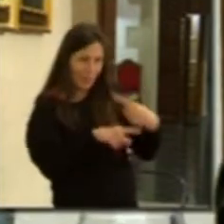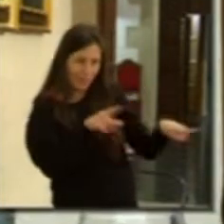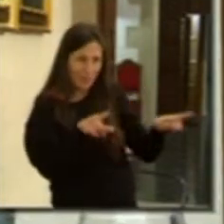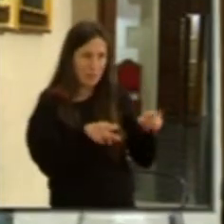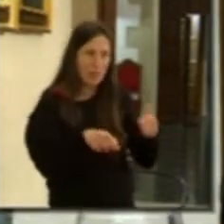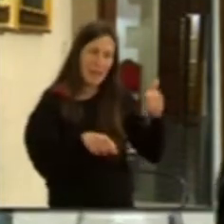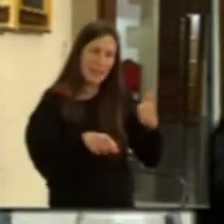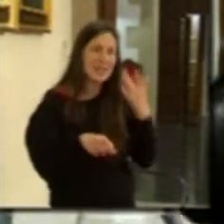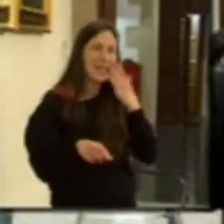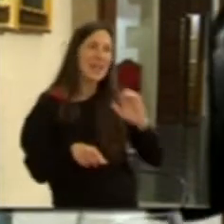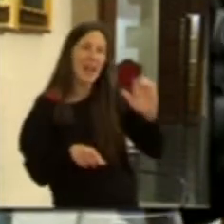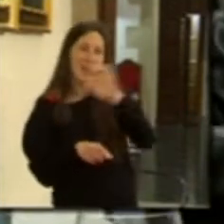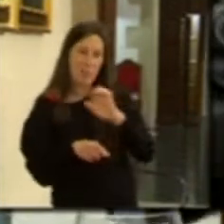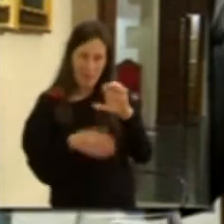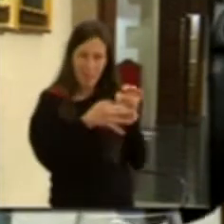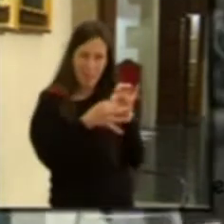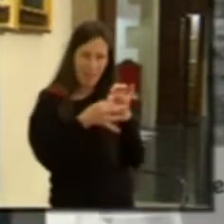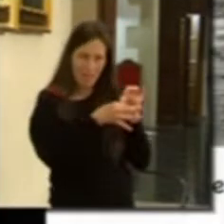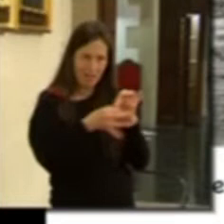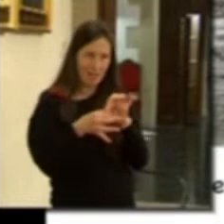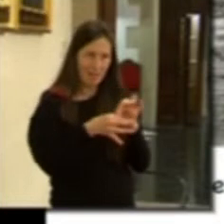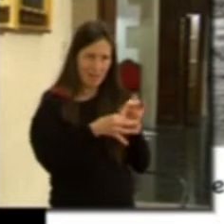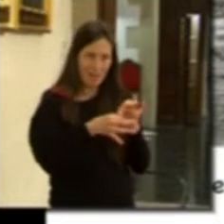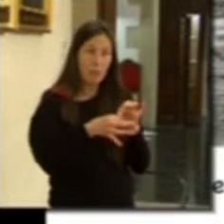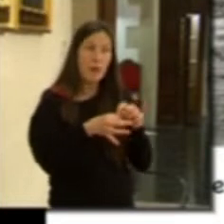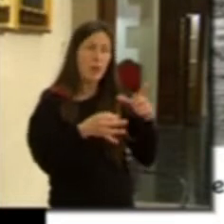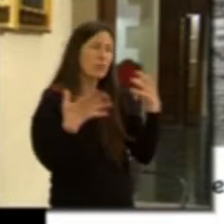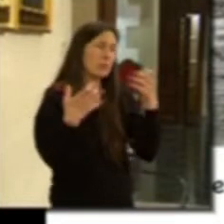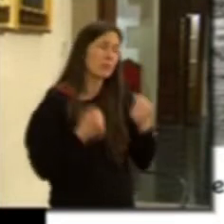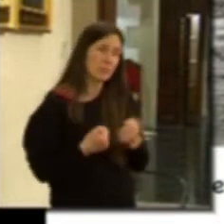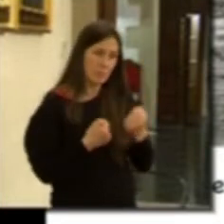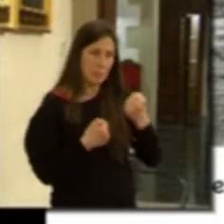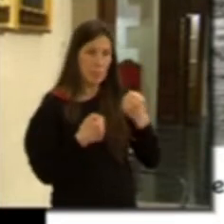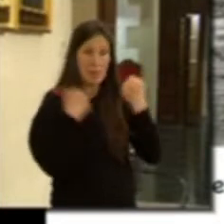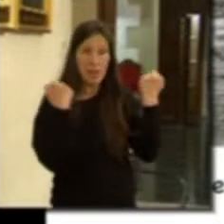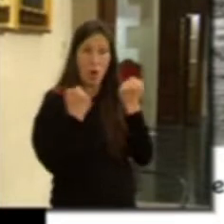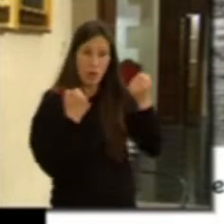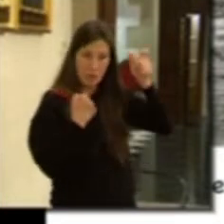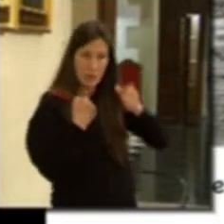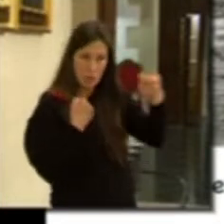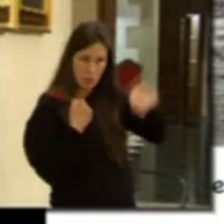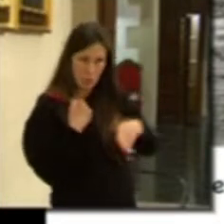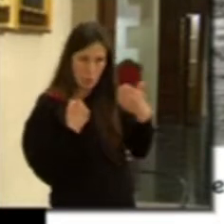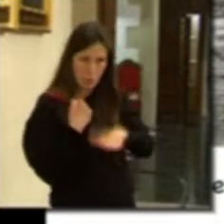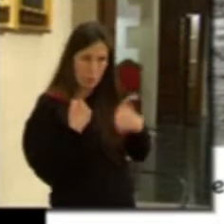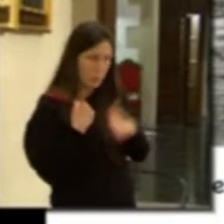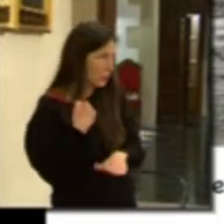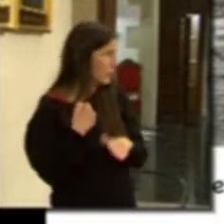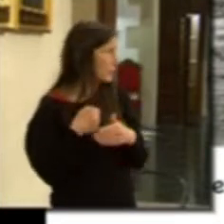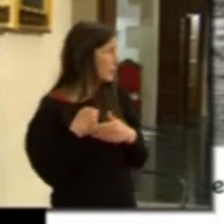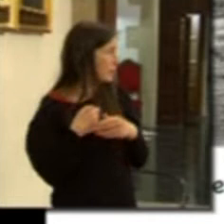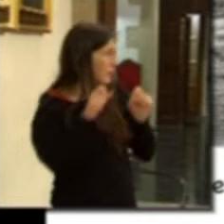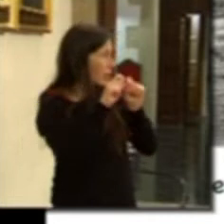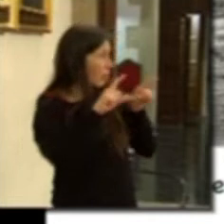salubritat de les ciutats i va també matar milions de persones. La imatge penso que és curiosa perquè aquesta imatge